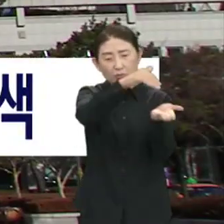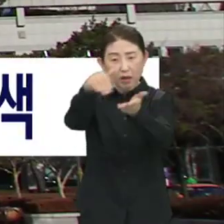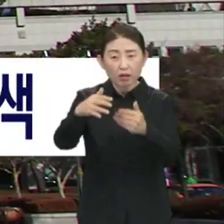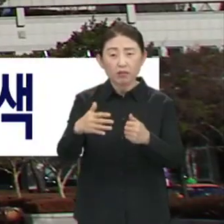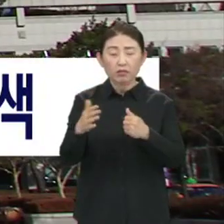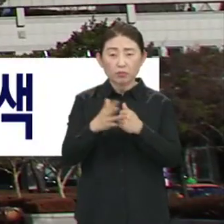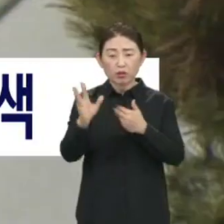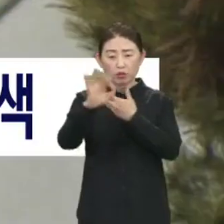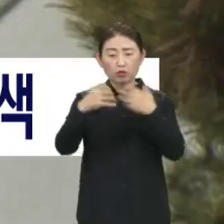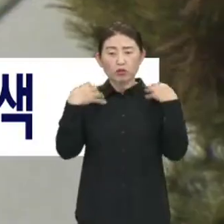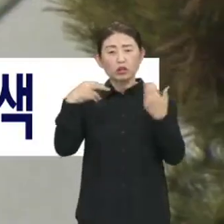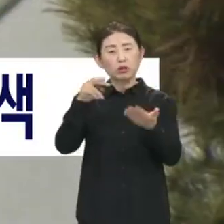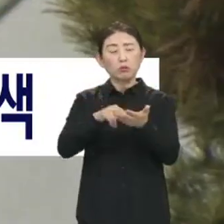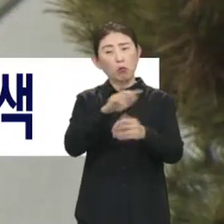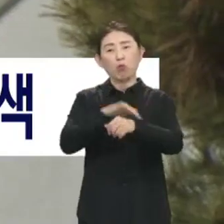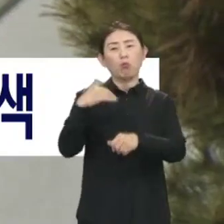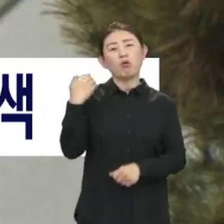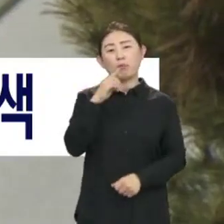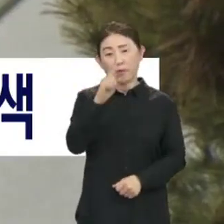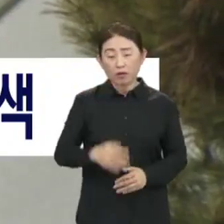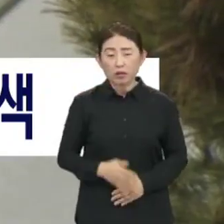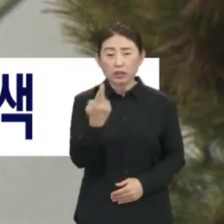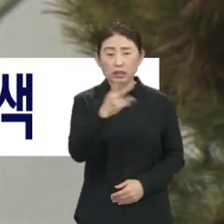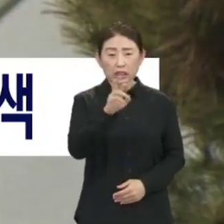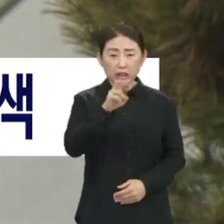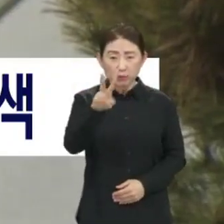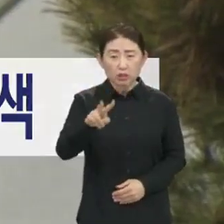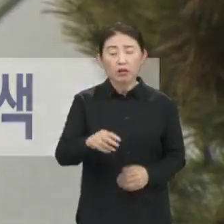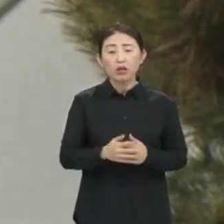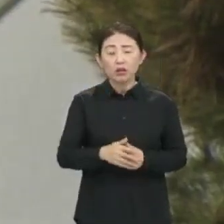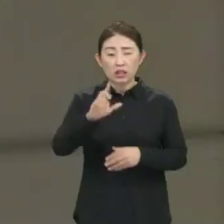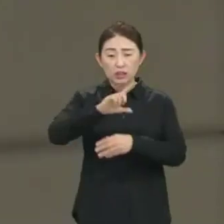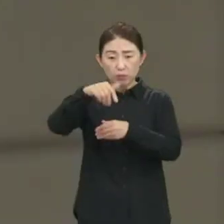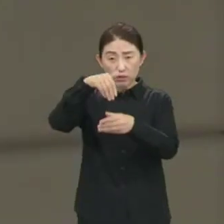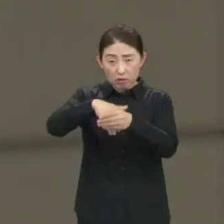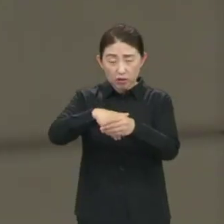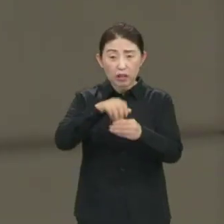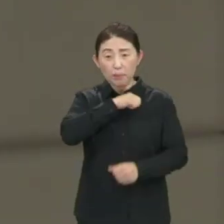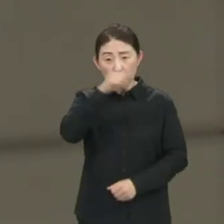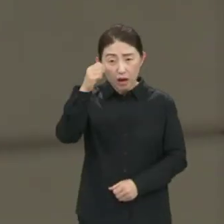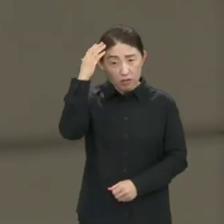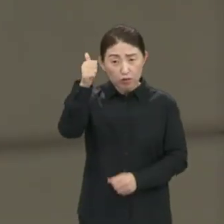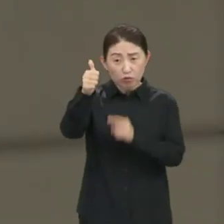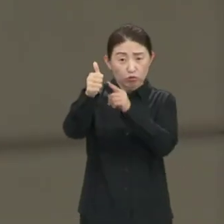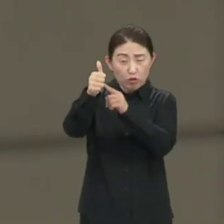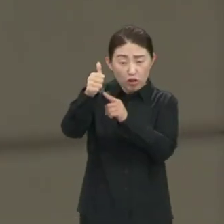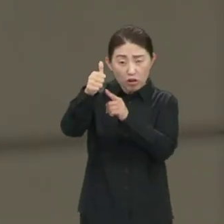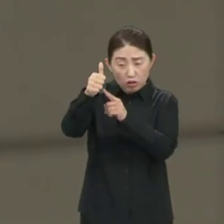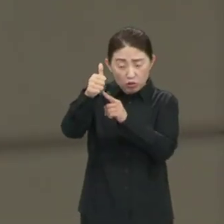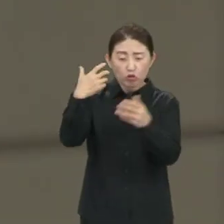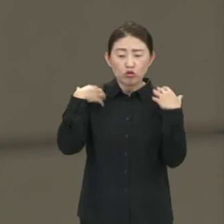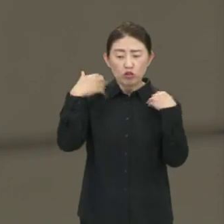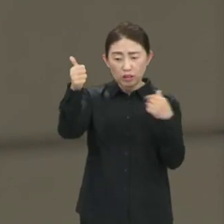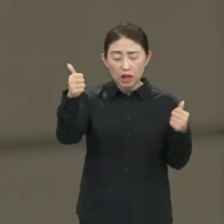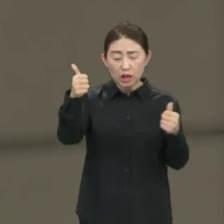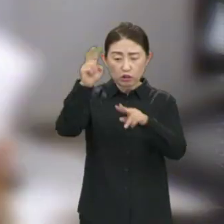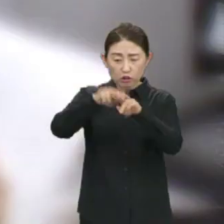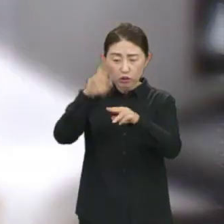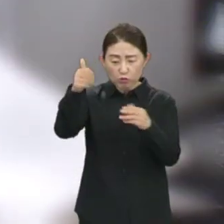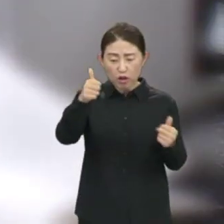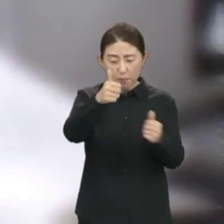못했다는 입장을 내놨습니다. A씨는 지난 2022년 지방선거에서 당선된 서철모 구청장 취임 이후